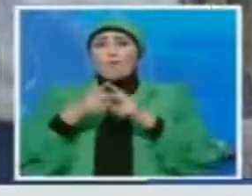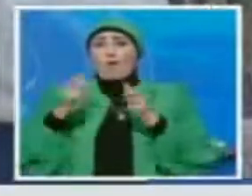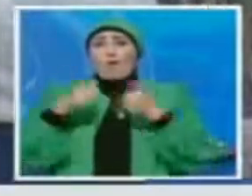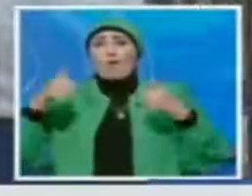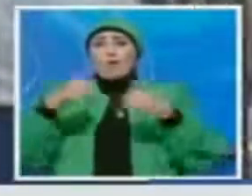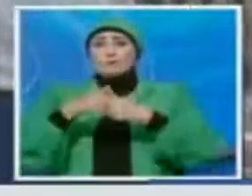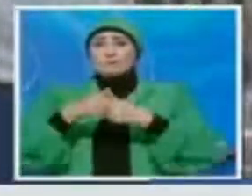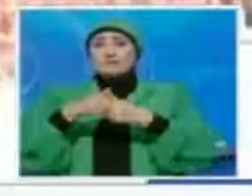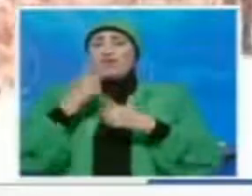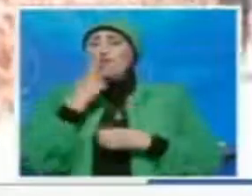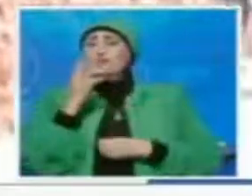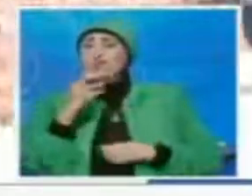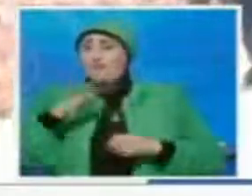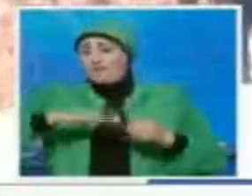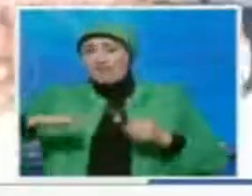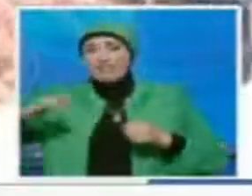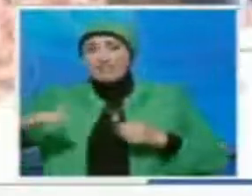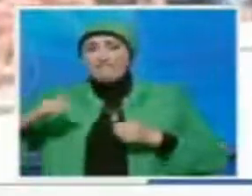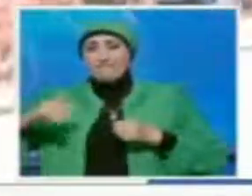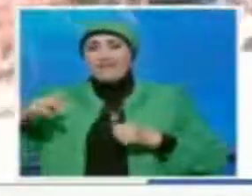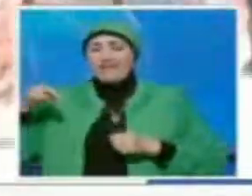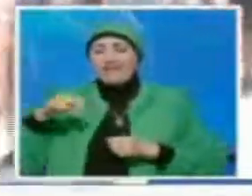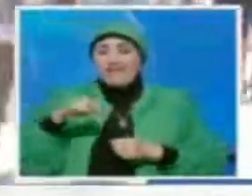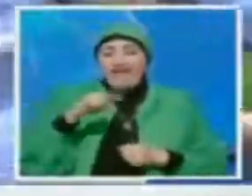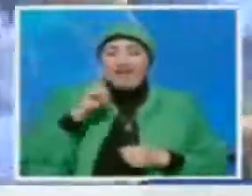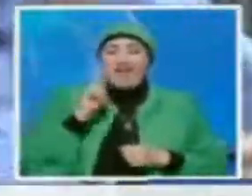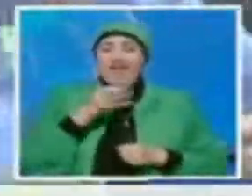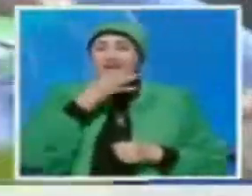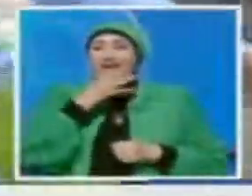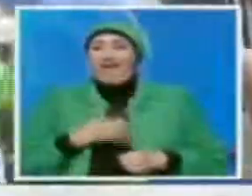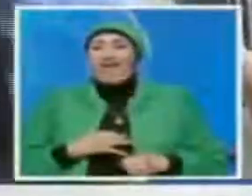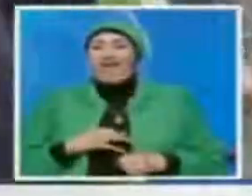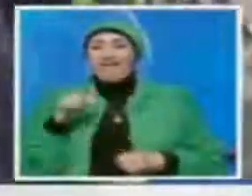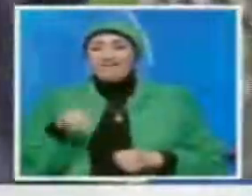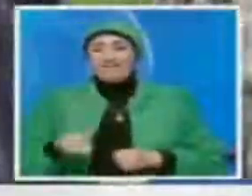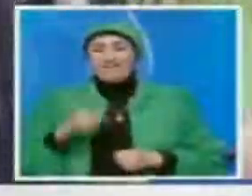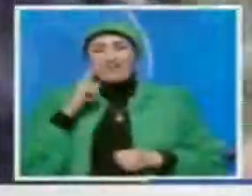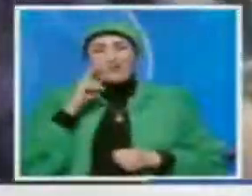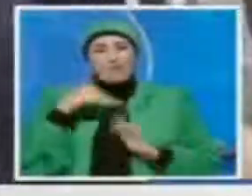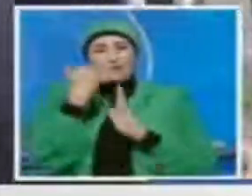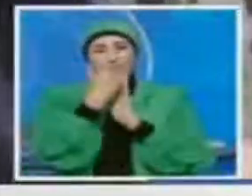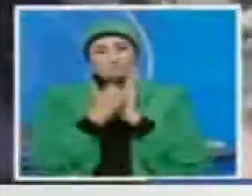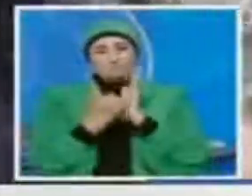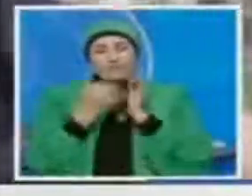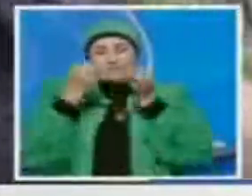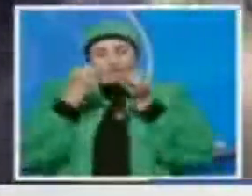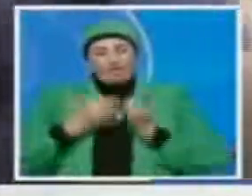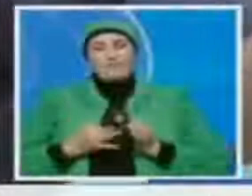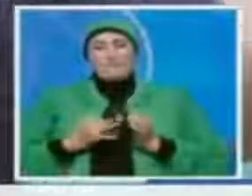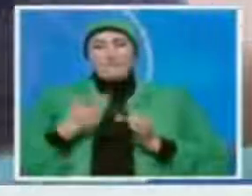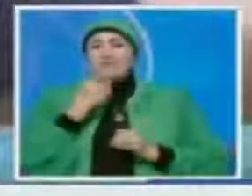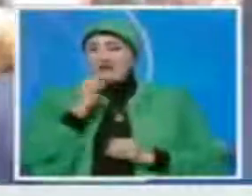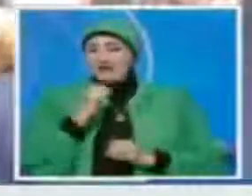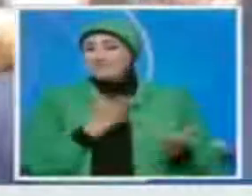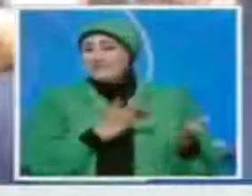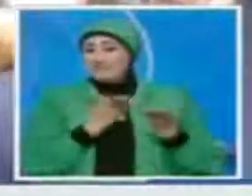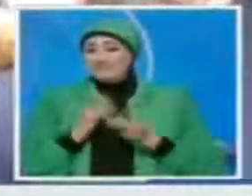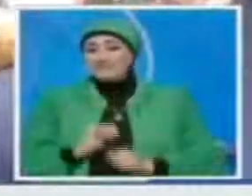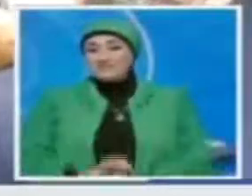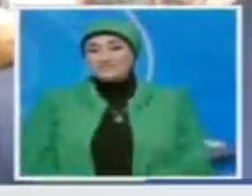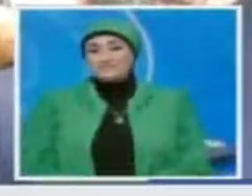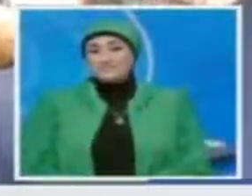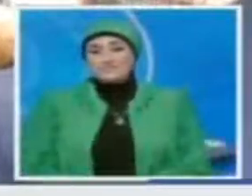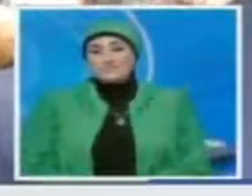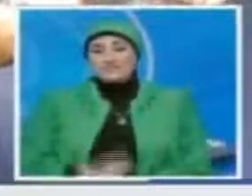المصرية والشباب والأطفال إلى الحديقة والتي أعدت برنامجا مميزا لزوارها. احنا عملنا